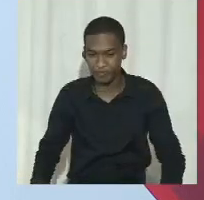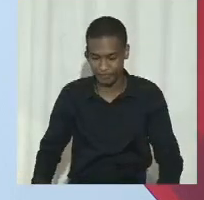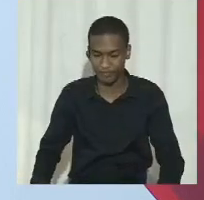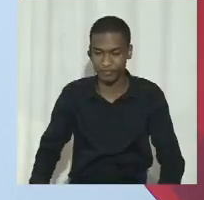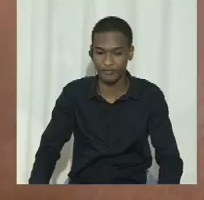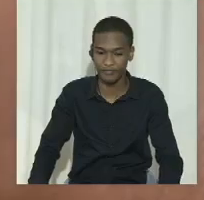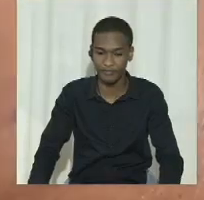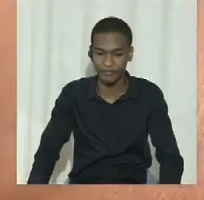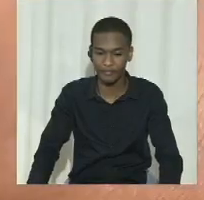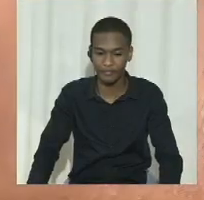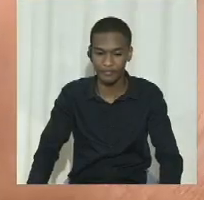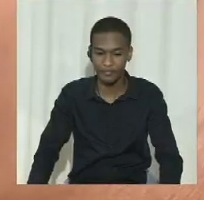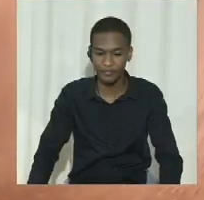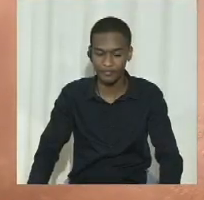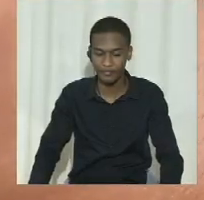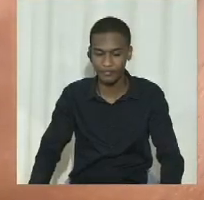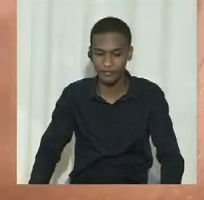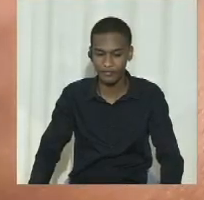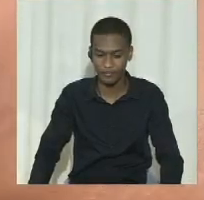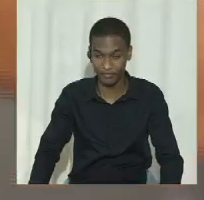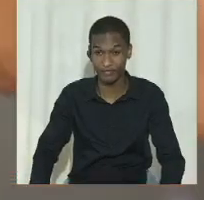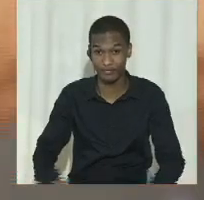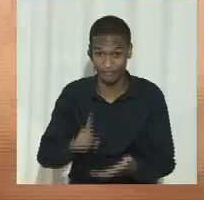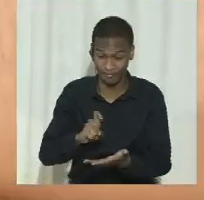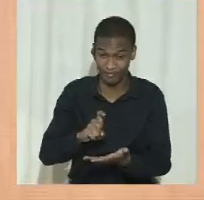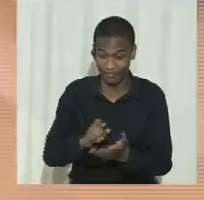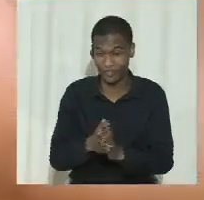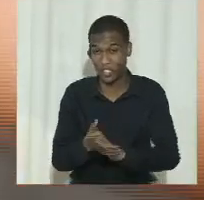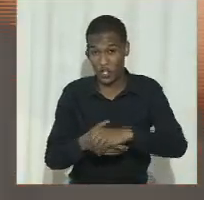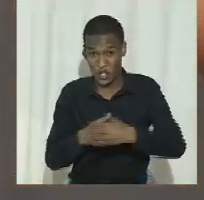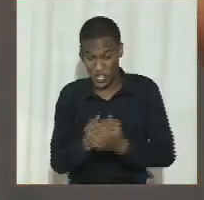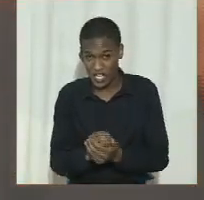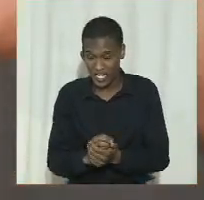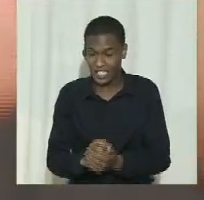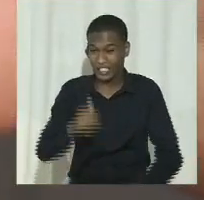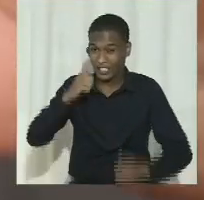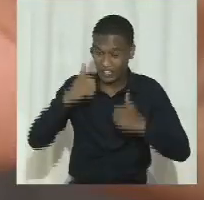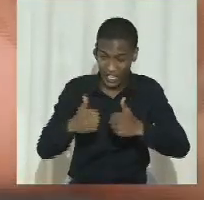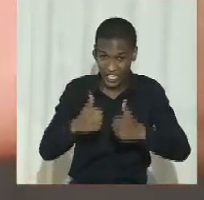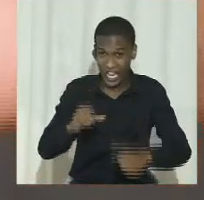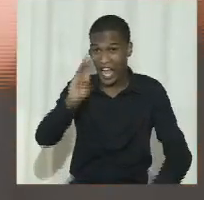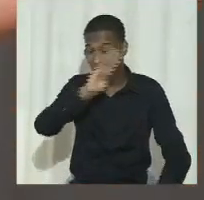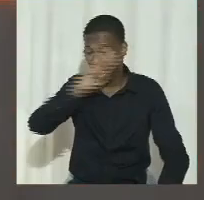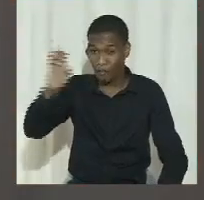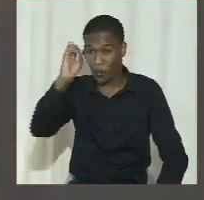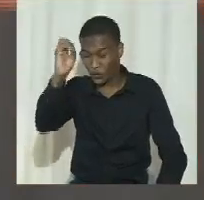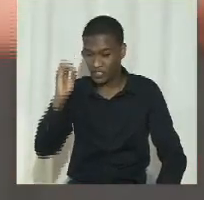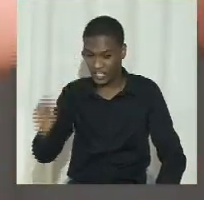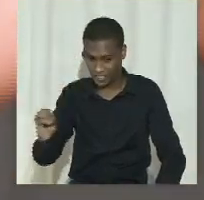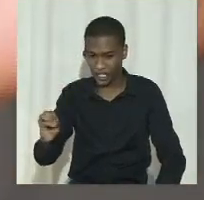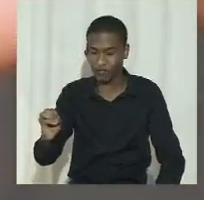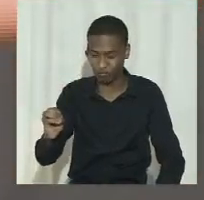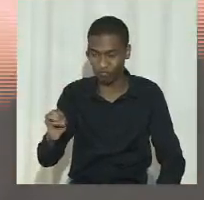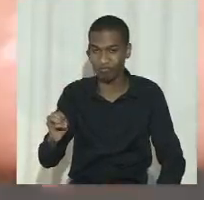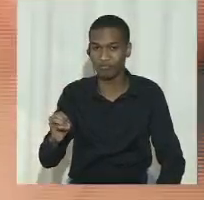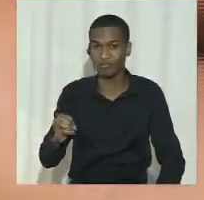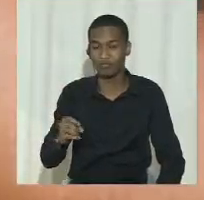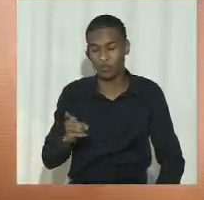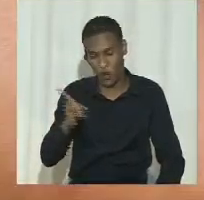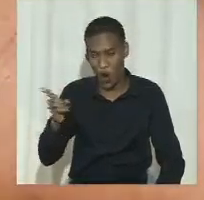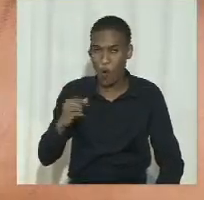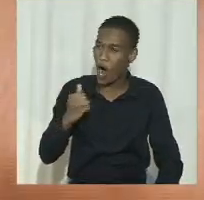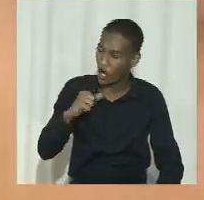Rajaonary Vahoaka. Tokony ho 100% ny tahan'ny alkôla ao anaty gel fanasana tanana na gel désinfectant